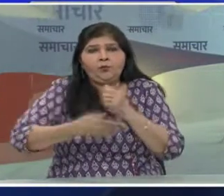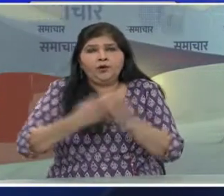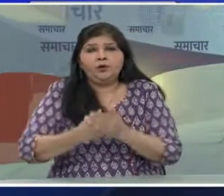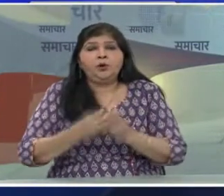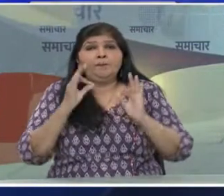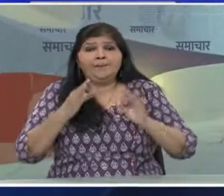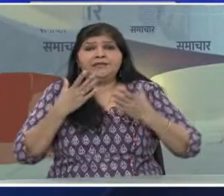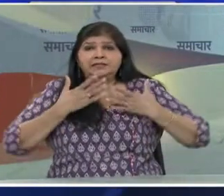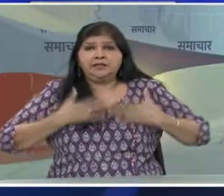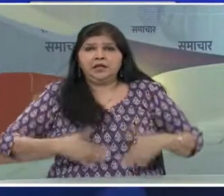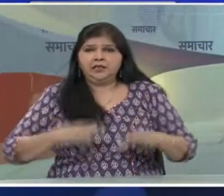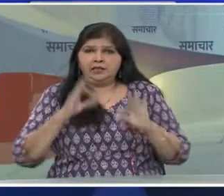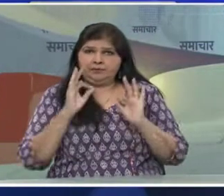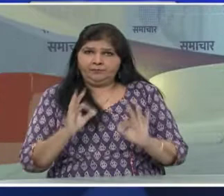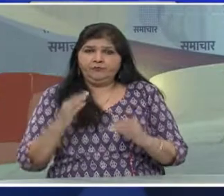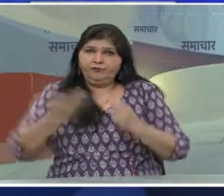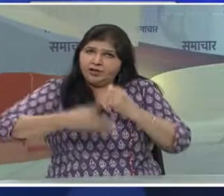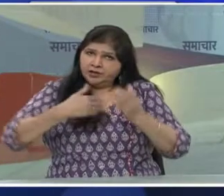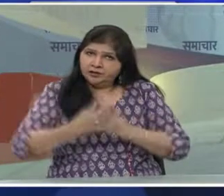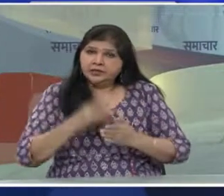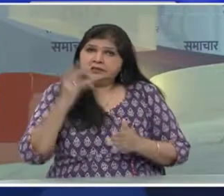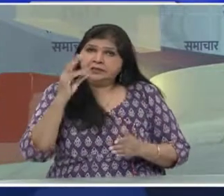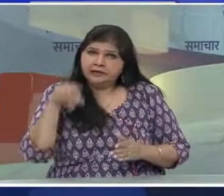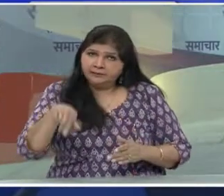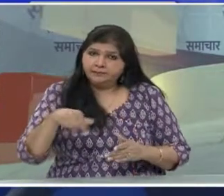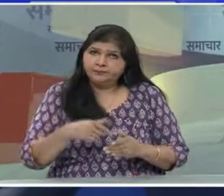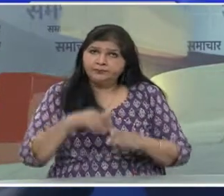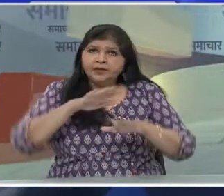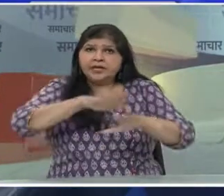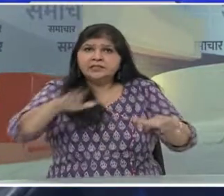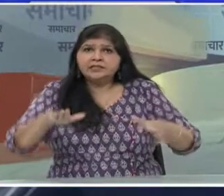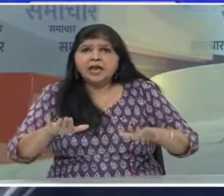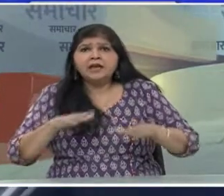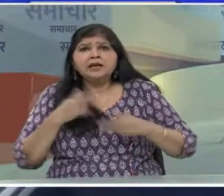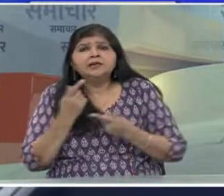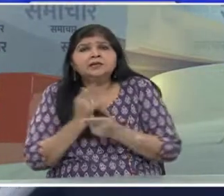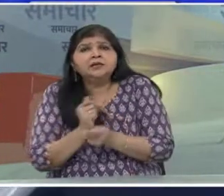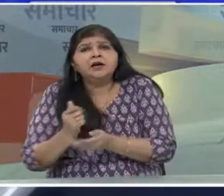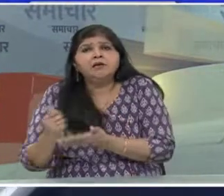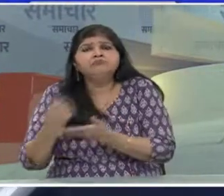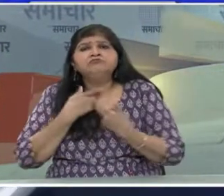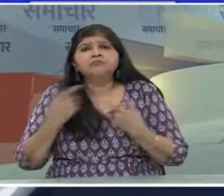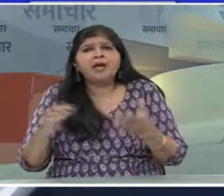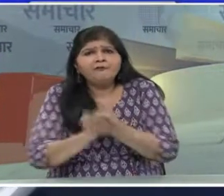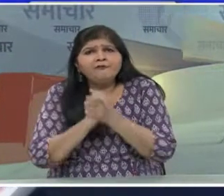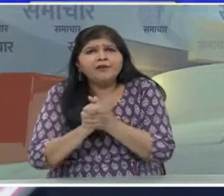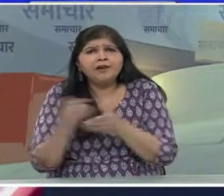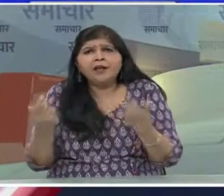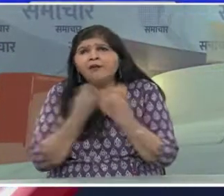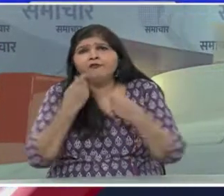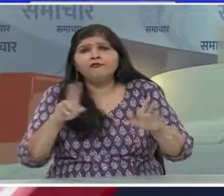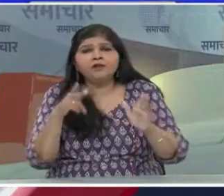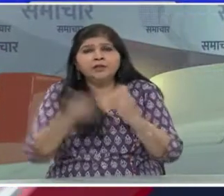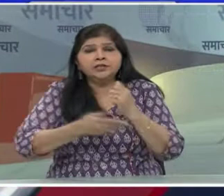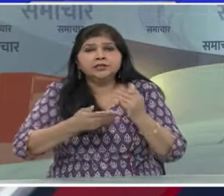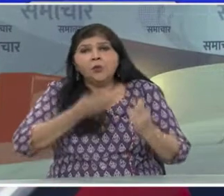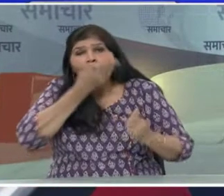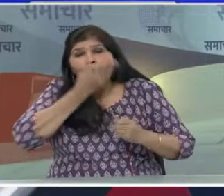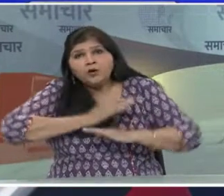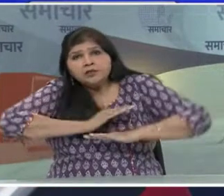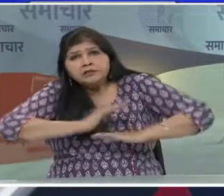विलेज, तीसरा चाइल्ड फ्रेंडली विलेज, चौथा वाटर सफिशिएंट